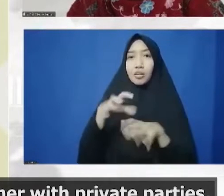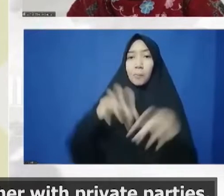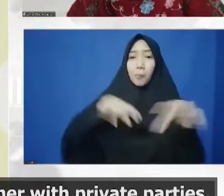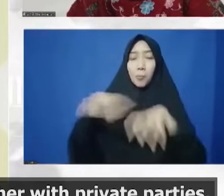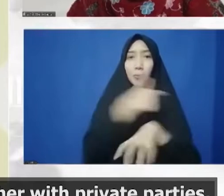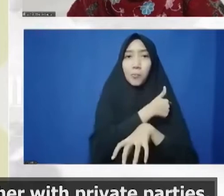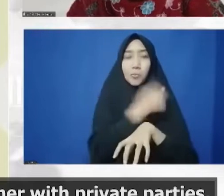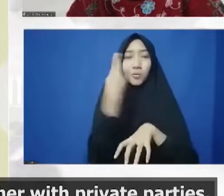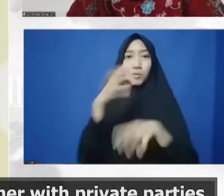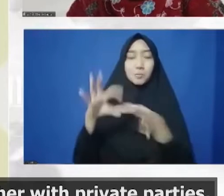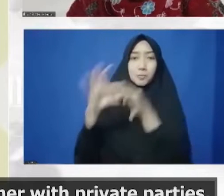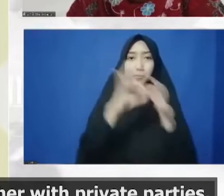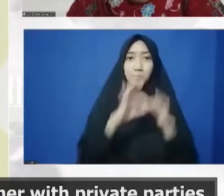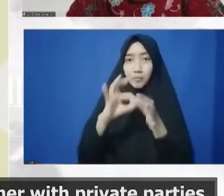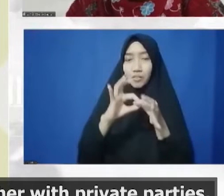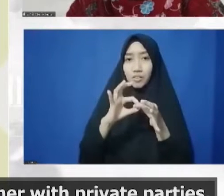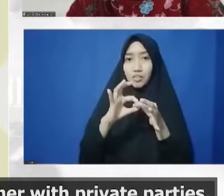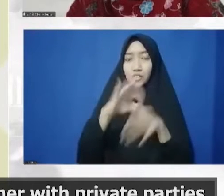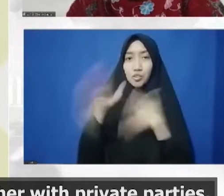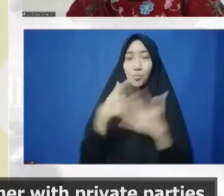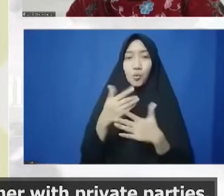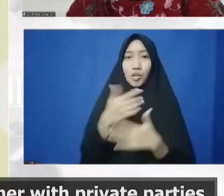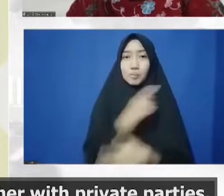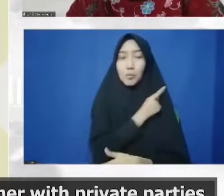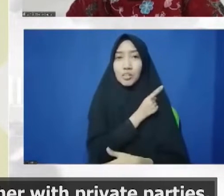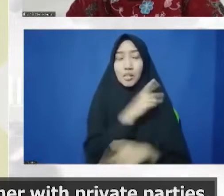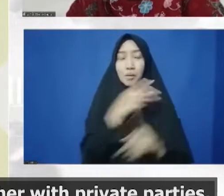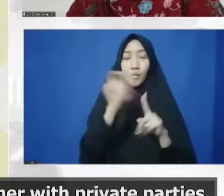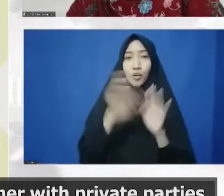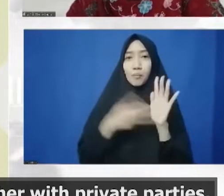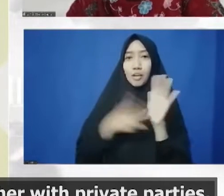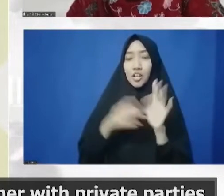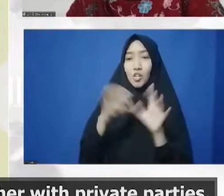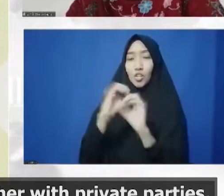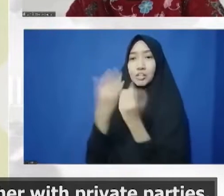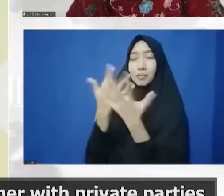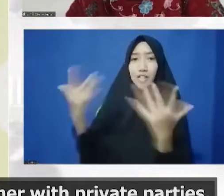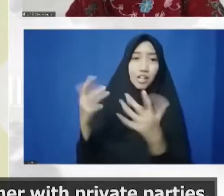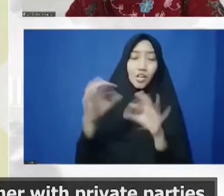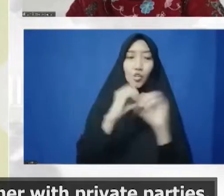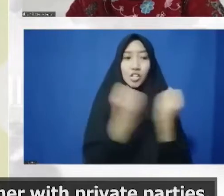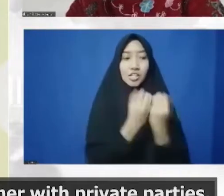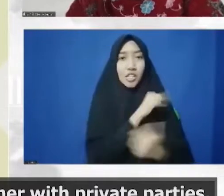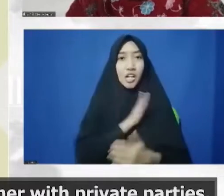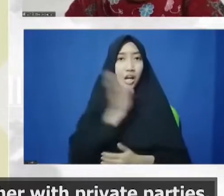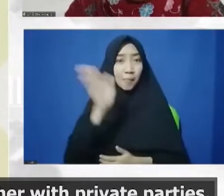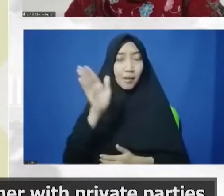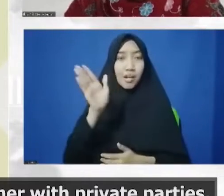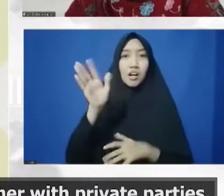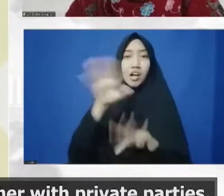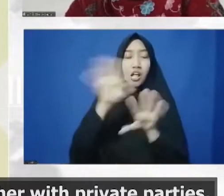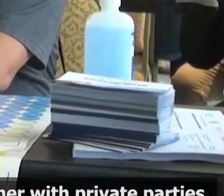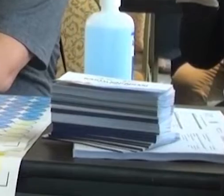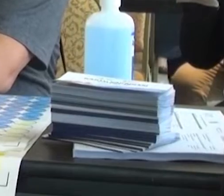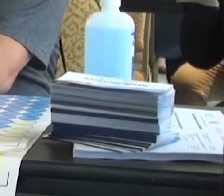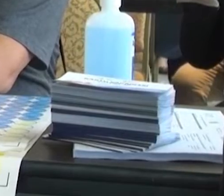sama dengan berbagai pihak swasta, BUMN, organisasi masyarakat, organisasi keagamaan, maupun organisasi-organisasi